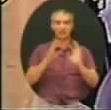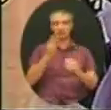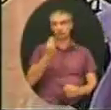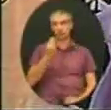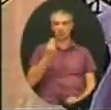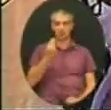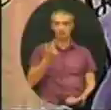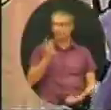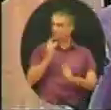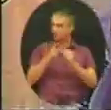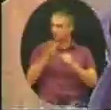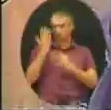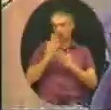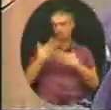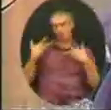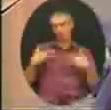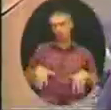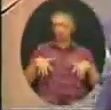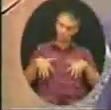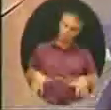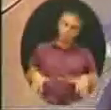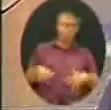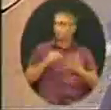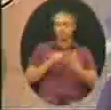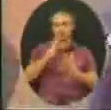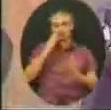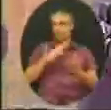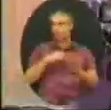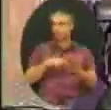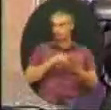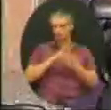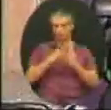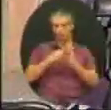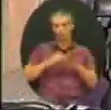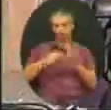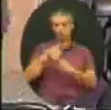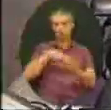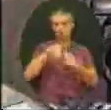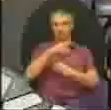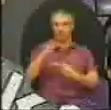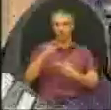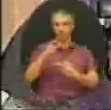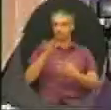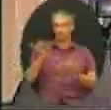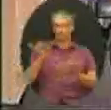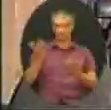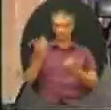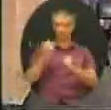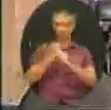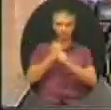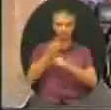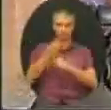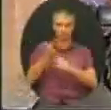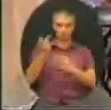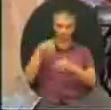שקלים. האנשים היו עייפים ומותשים, ולכן הם לא שמו לב לכל התרגילים, לכל התרגילים שעשו